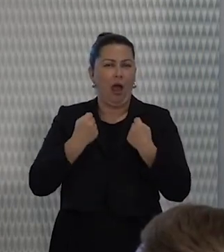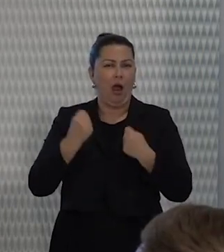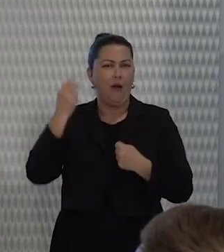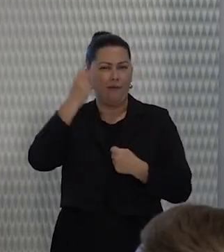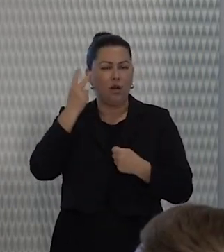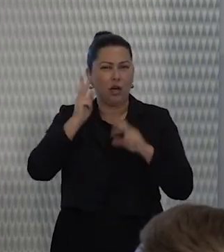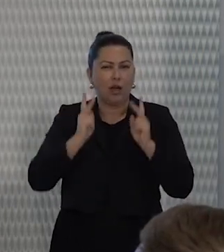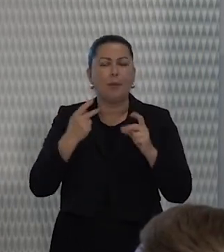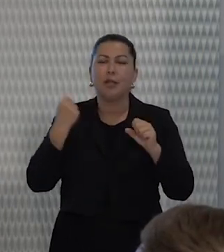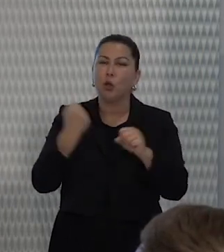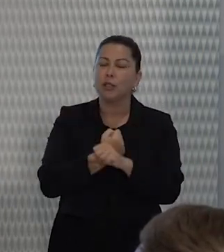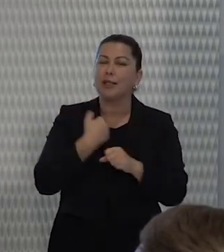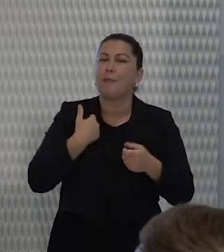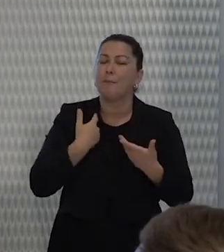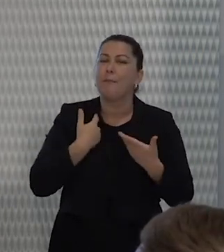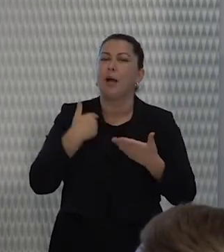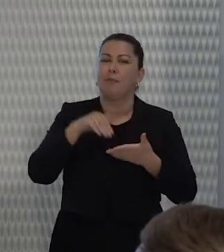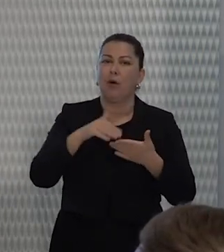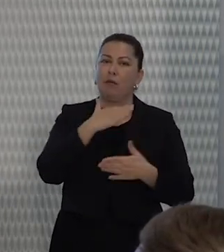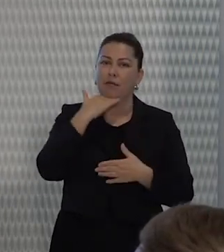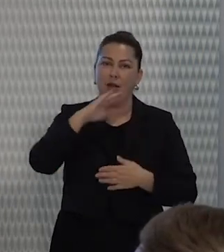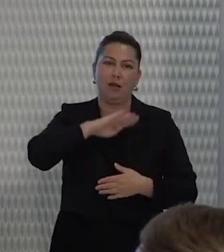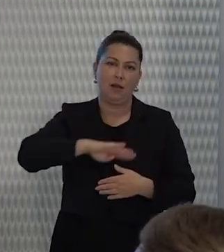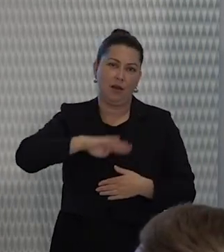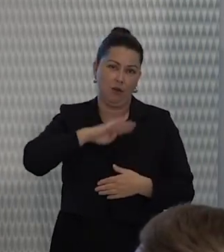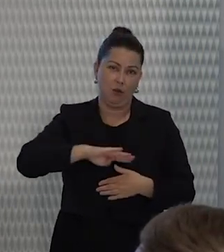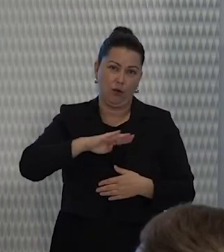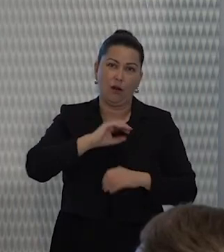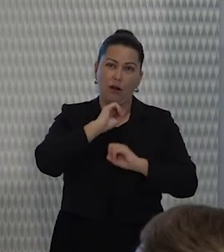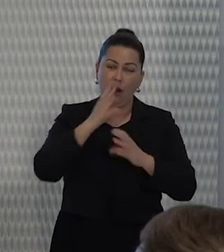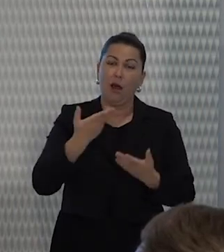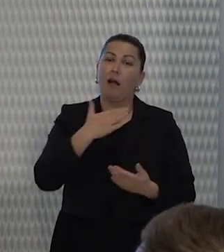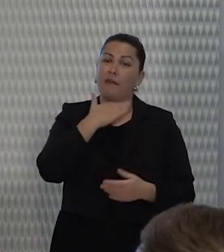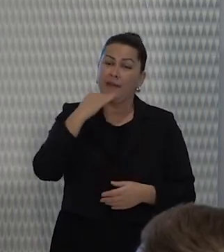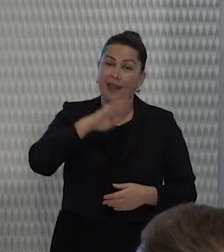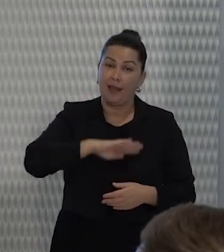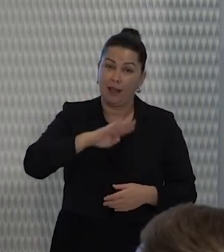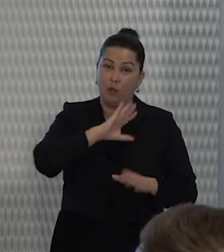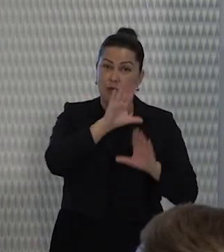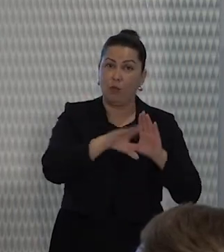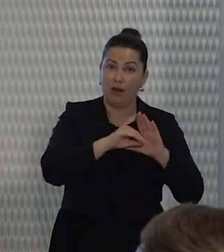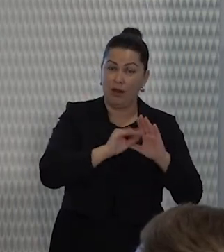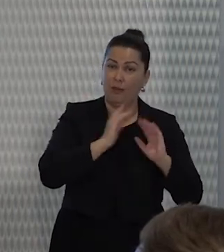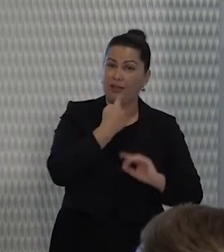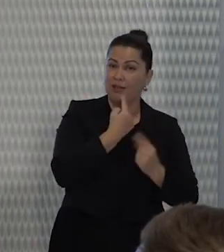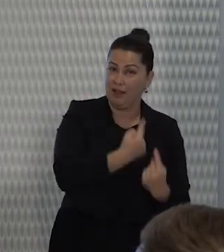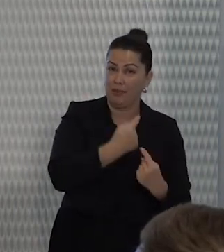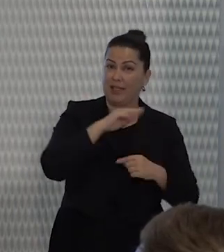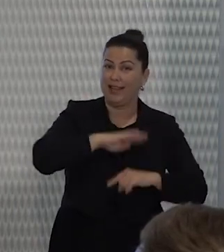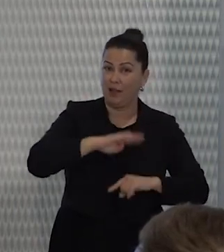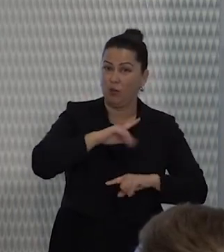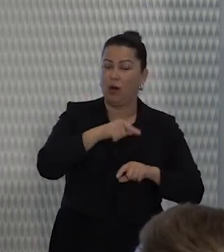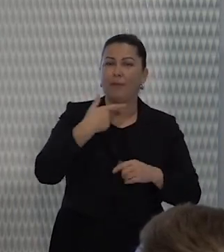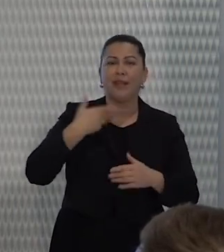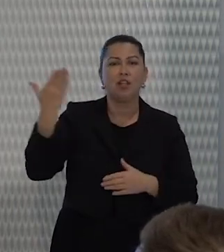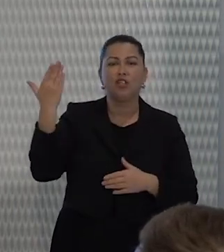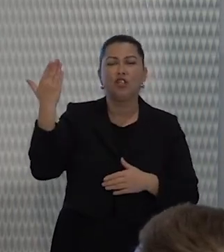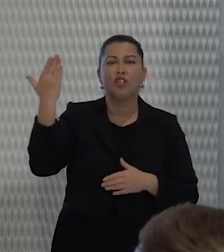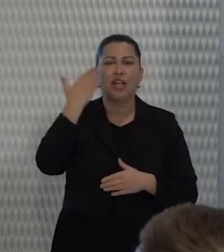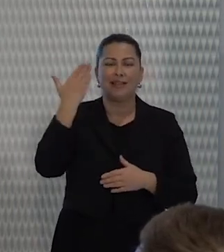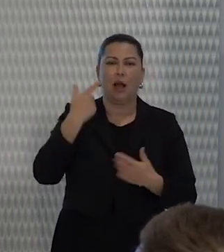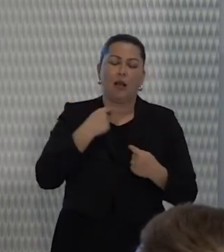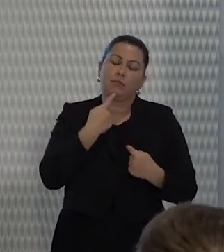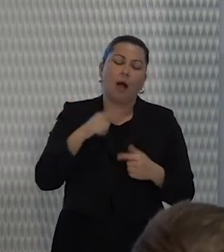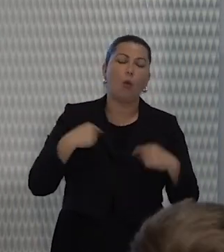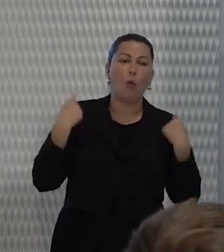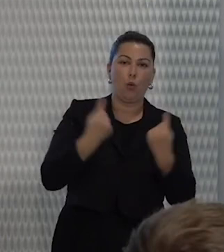natürlich auch einer gewissen Geduld. Ja. Es bedarf einer Geduld natürlich auch seitens des Unternehmens, mit diesen Schicksalsschlägen, ich rede jetzt nicht mehr nur von